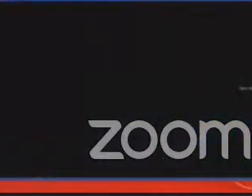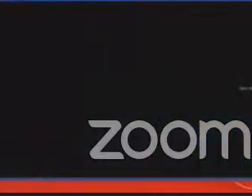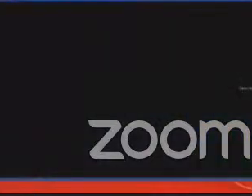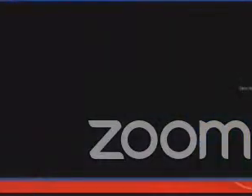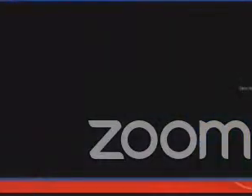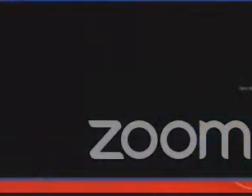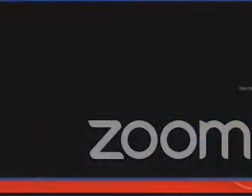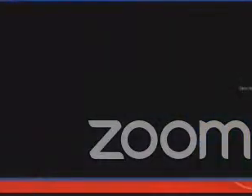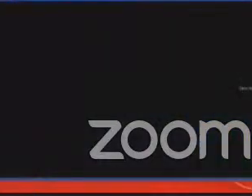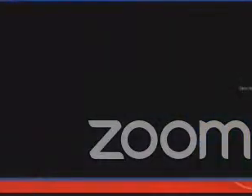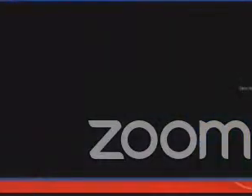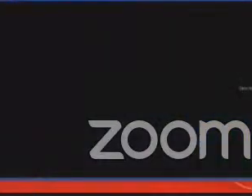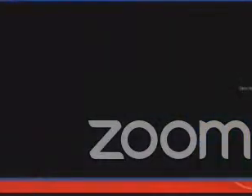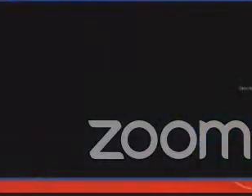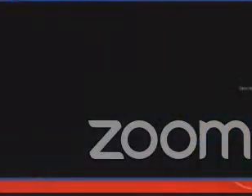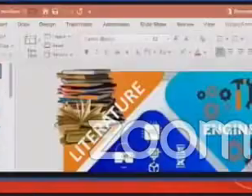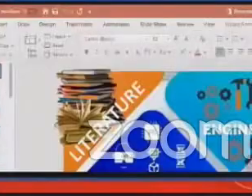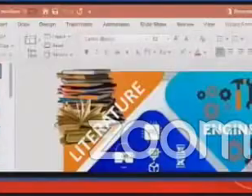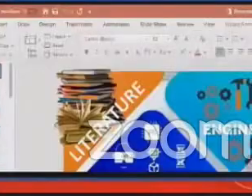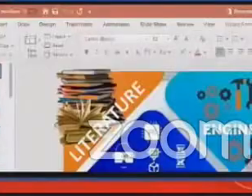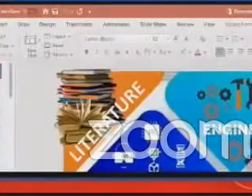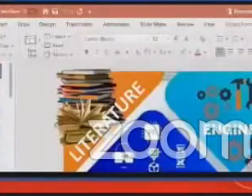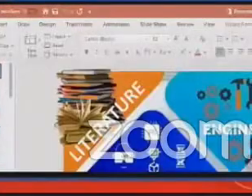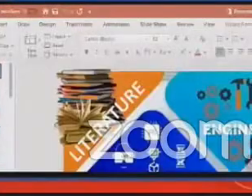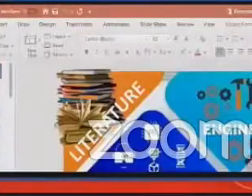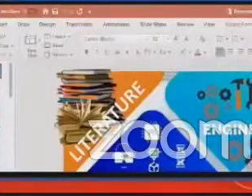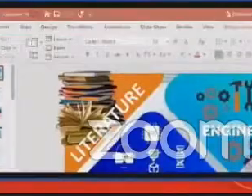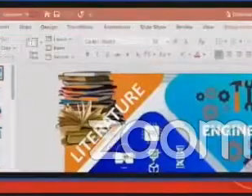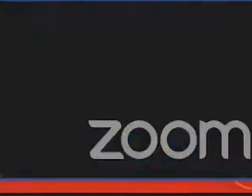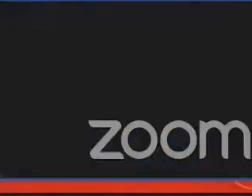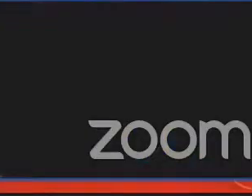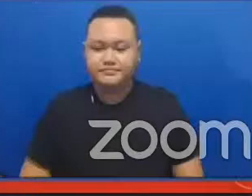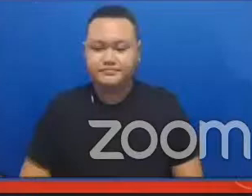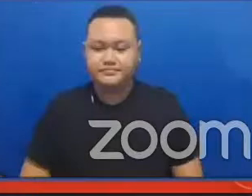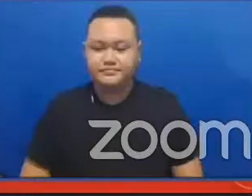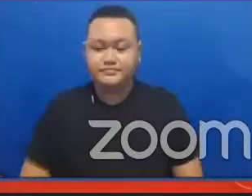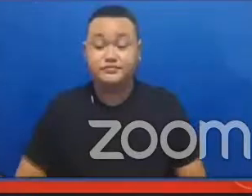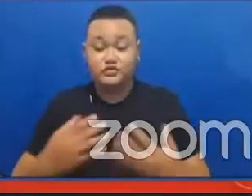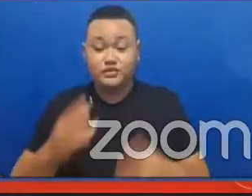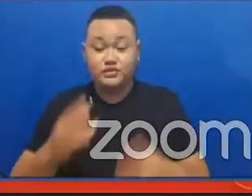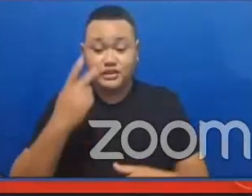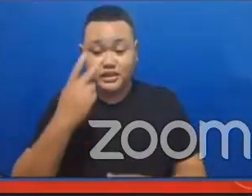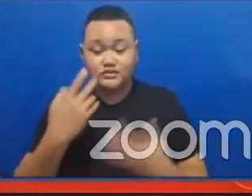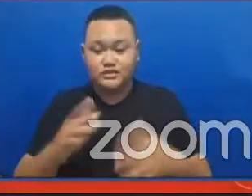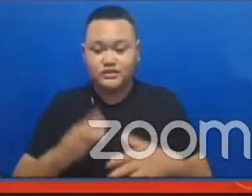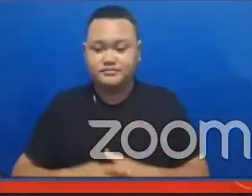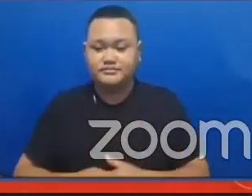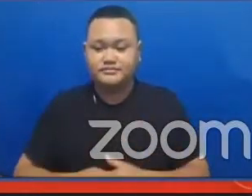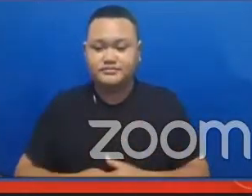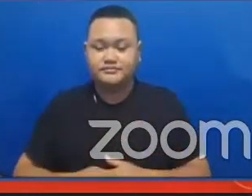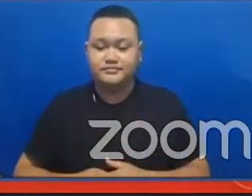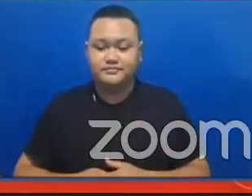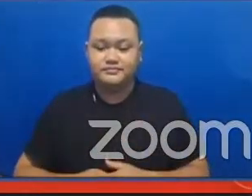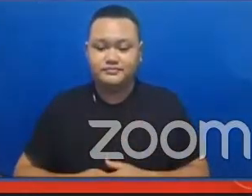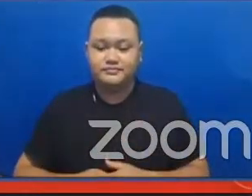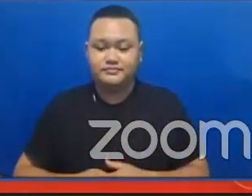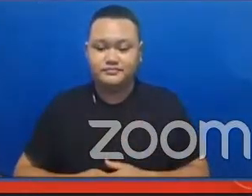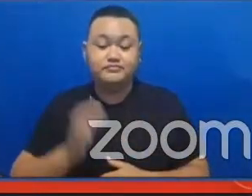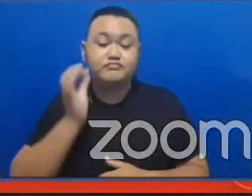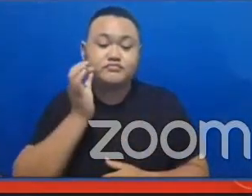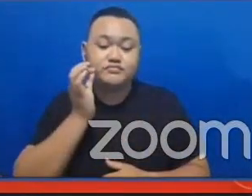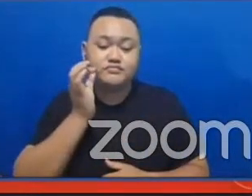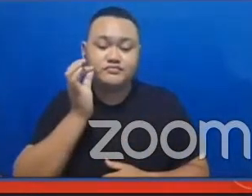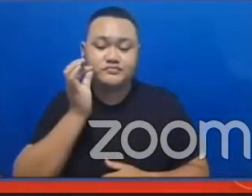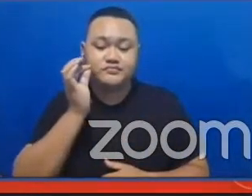Belum terlihat Pak. Nah, ini. Nah, sudah Pak. Silakan Pak. Sorry.